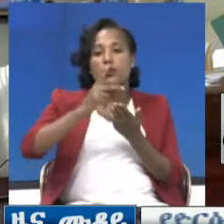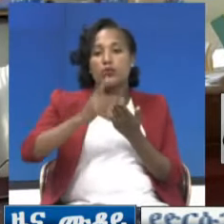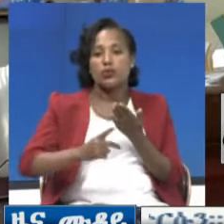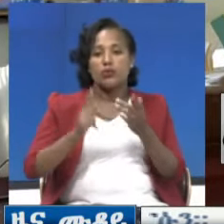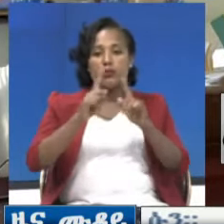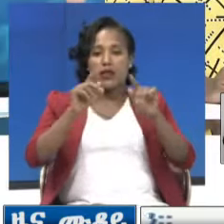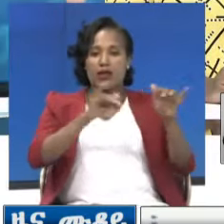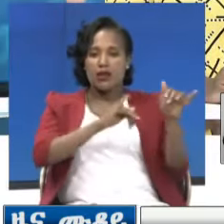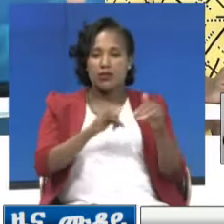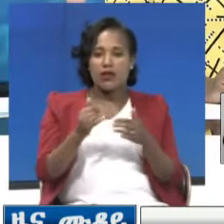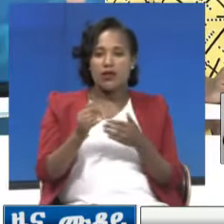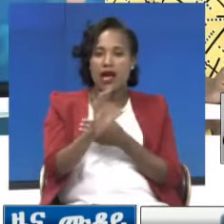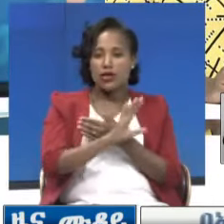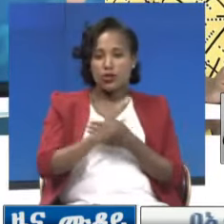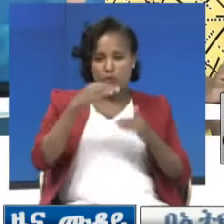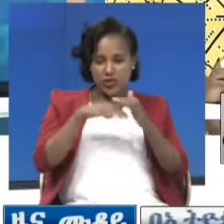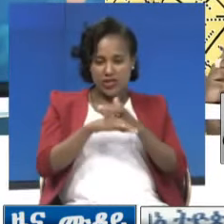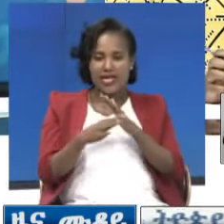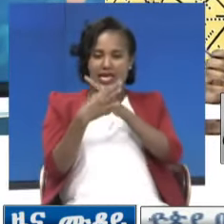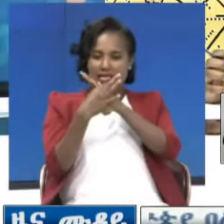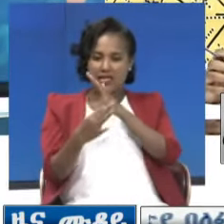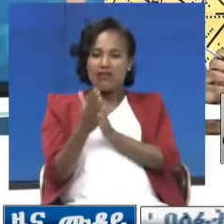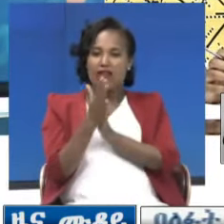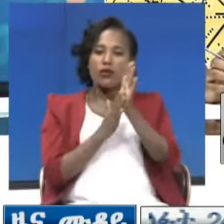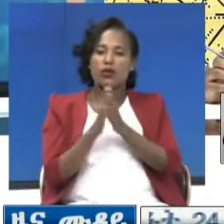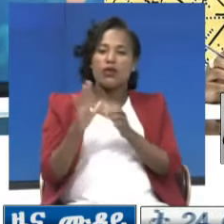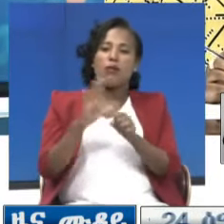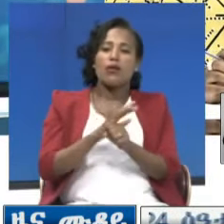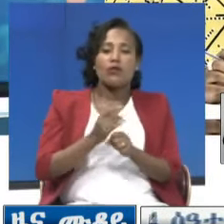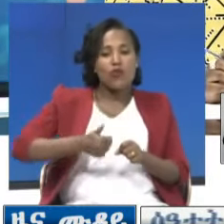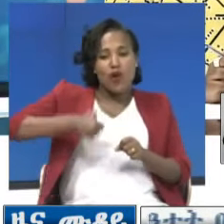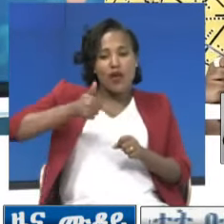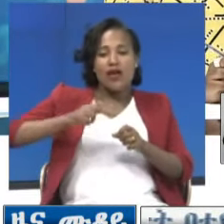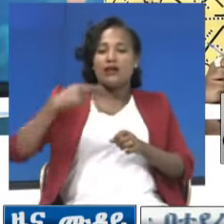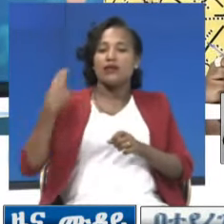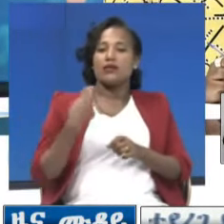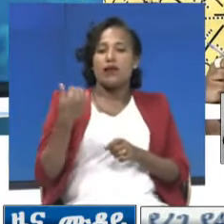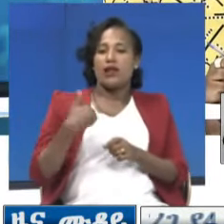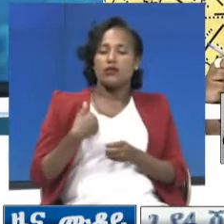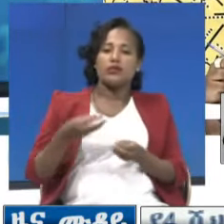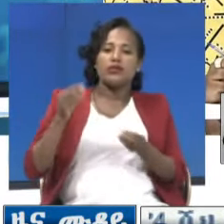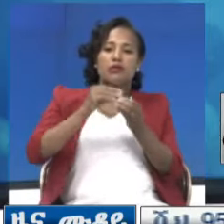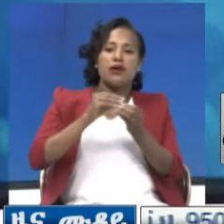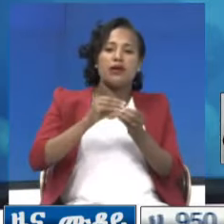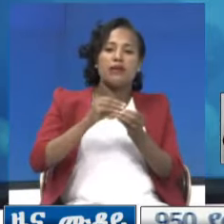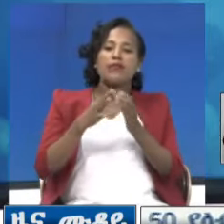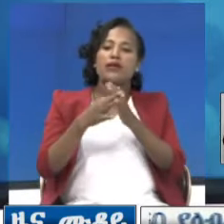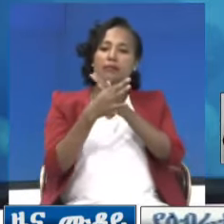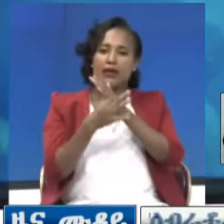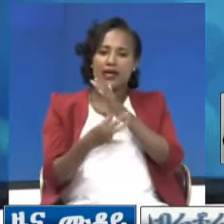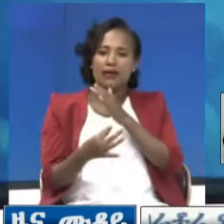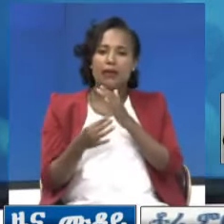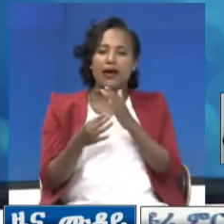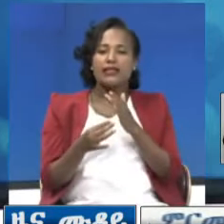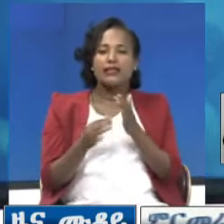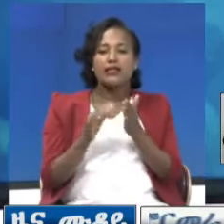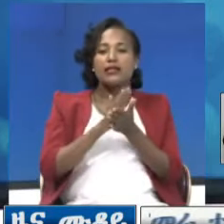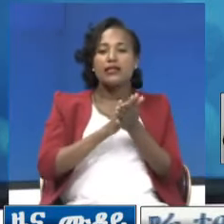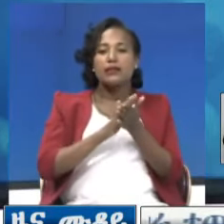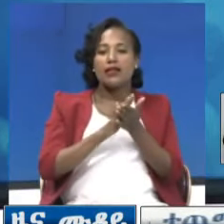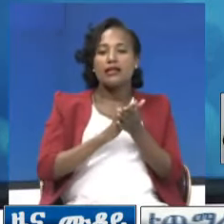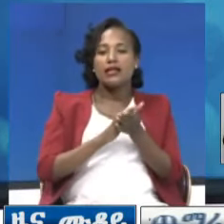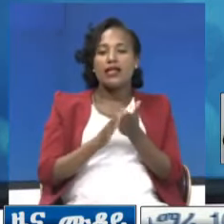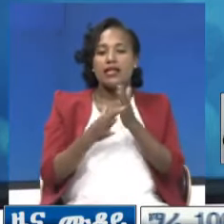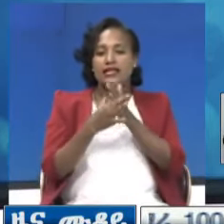በተለይ ደግሞ የሀገር ውስጥ የዘይት ፍላጎትን ለማሟላት አይነተኛ ፋይዳ አላቸው። ከዛም ባለፈ ደግሞ በቅባት ላይ እሴት በመጨመር እንዲሁም